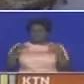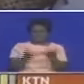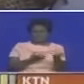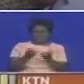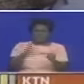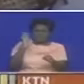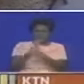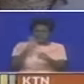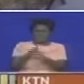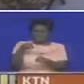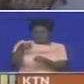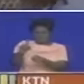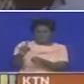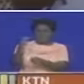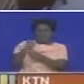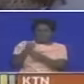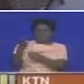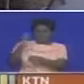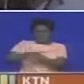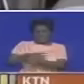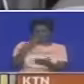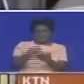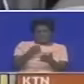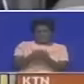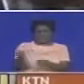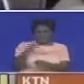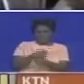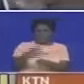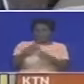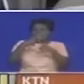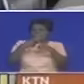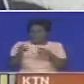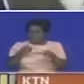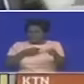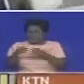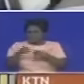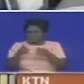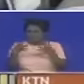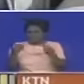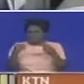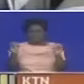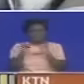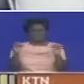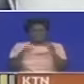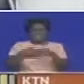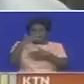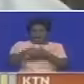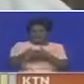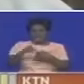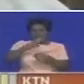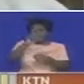nyingi na hapa ndipo alipopata pato lake kila siku. Lakini safari yake haijakuwa mteremko. Baada ya mtihani wa